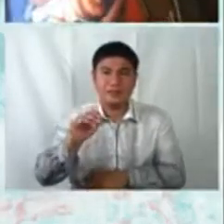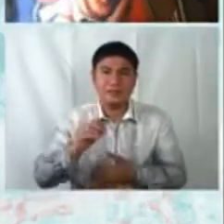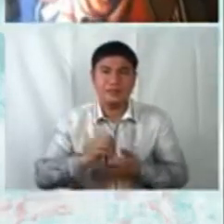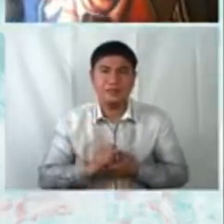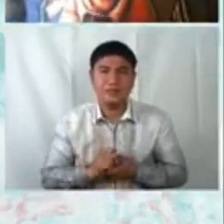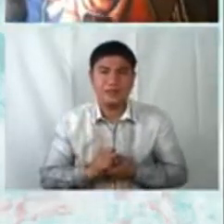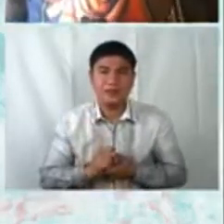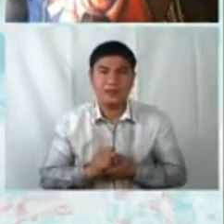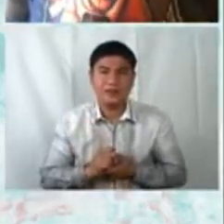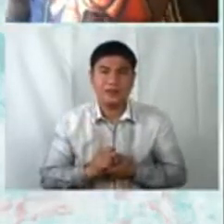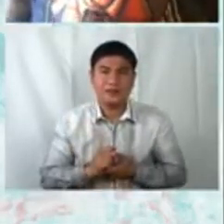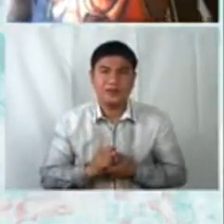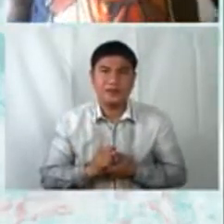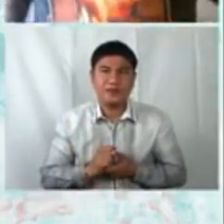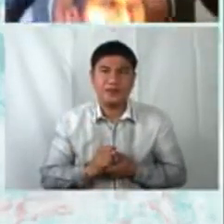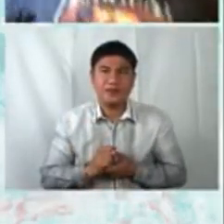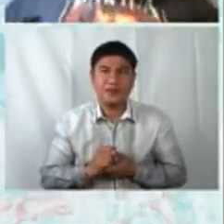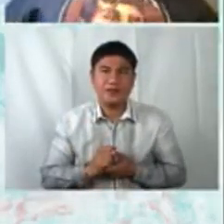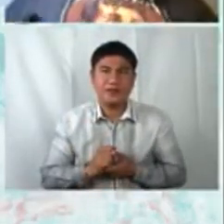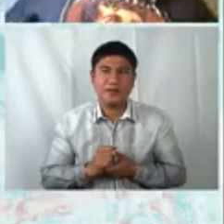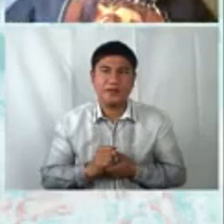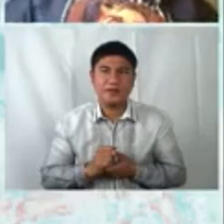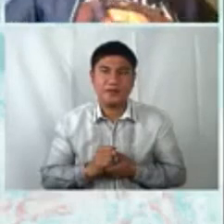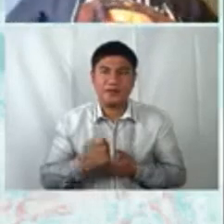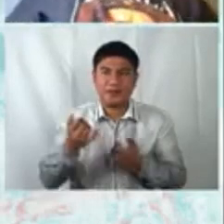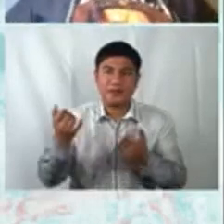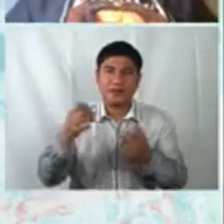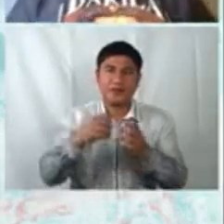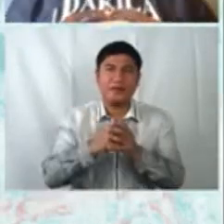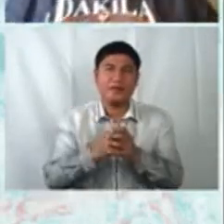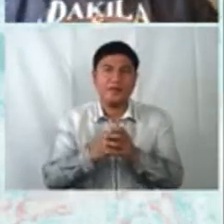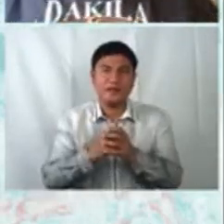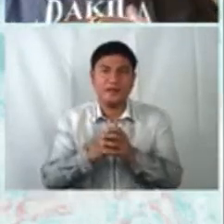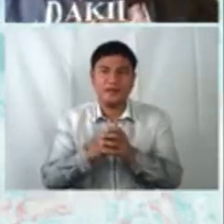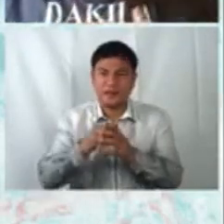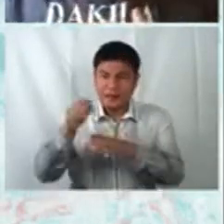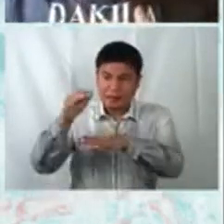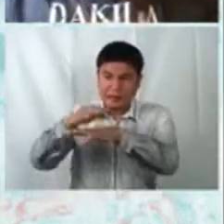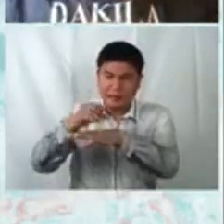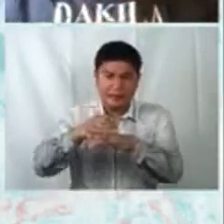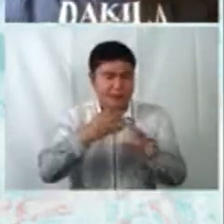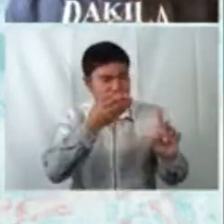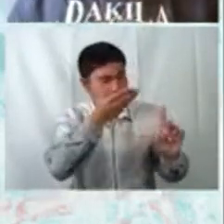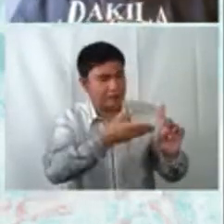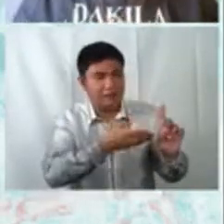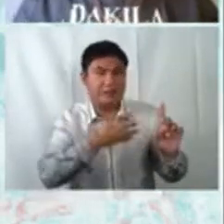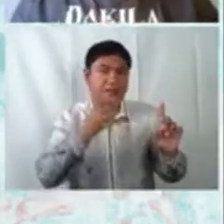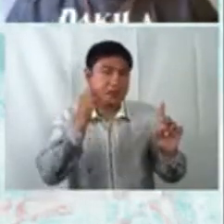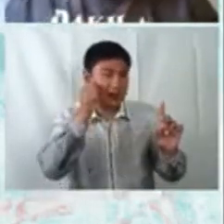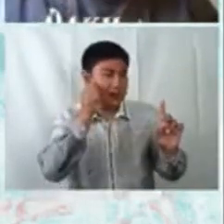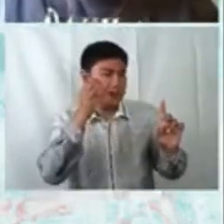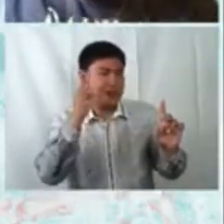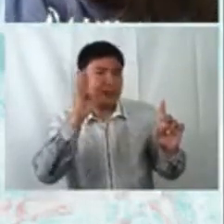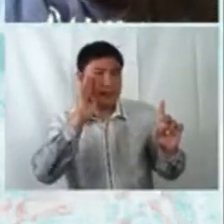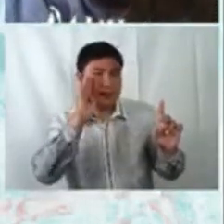Filibustero shirt, no? Si Apolinario Mabini yan, no? Dakila. No? Kaya ako sinuot bilang tribute kay